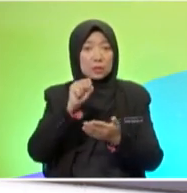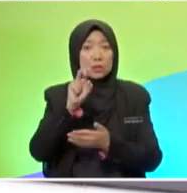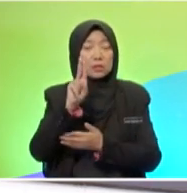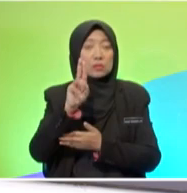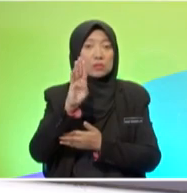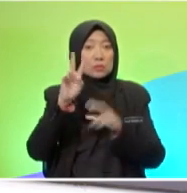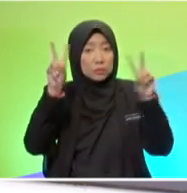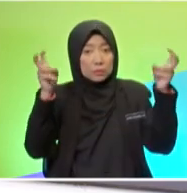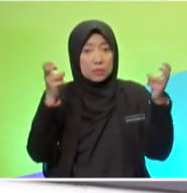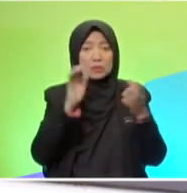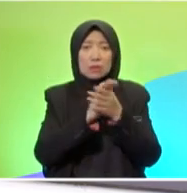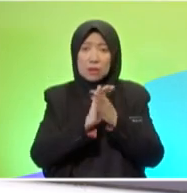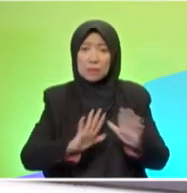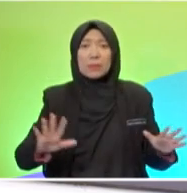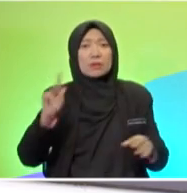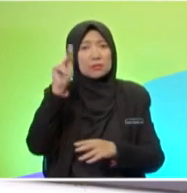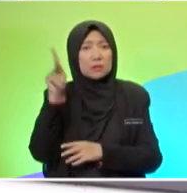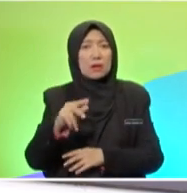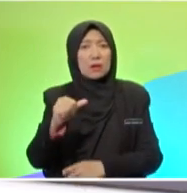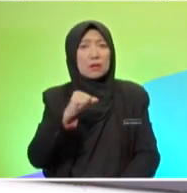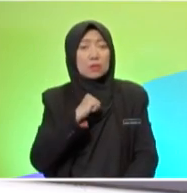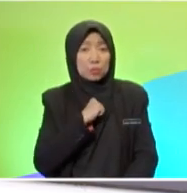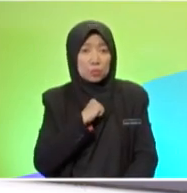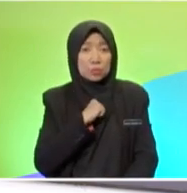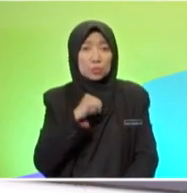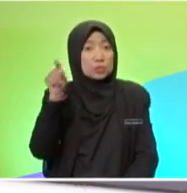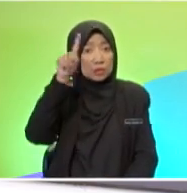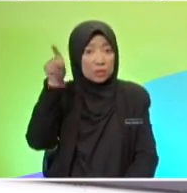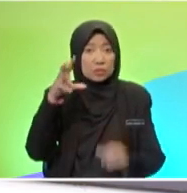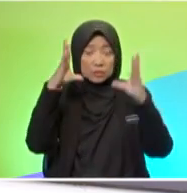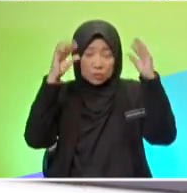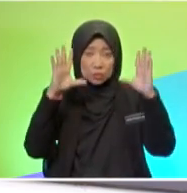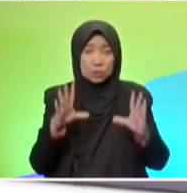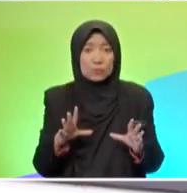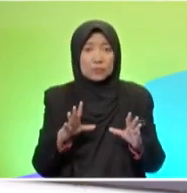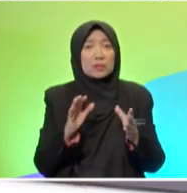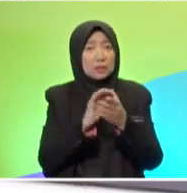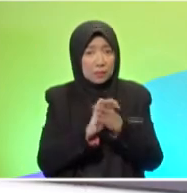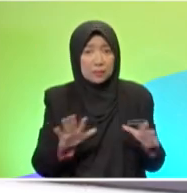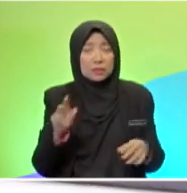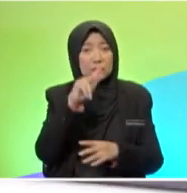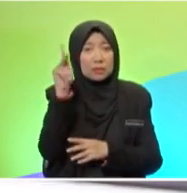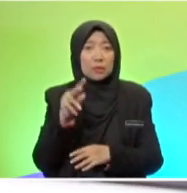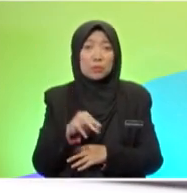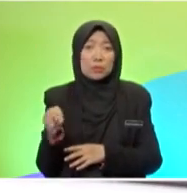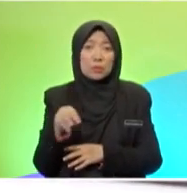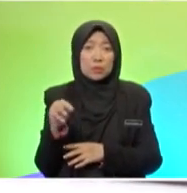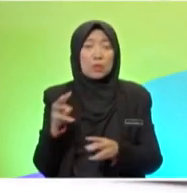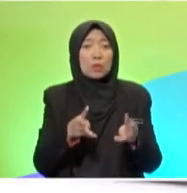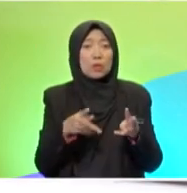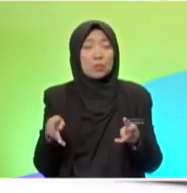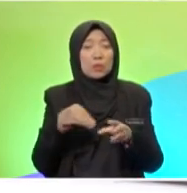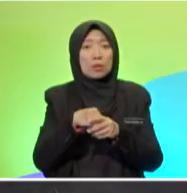selamatkah aku jadi ayo kita tanyakah aku selama kah murid-murid ini walaupun di dalam rumah